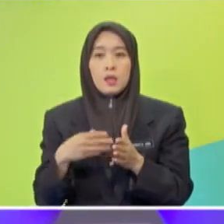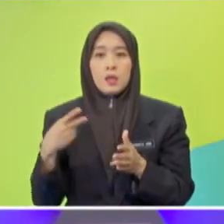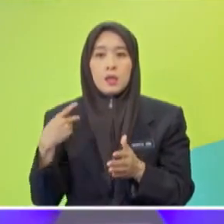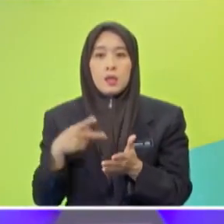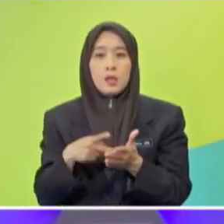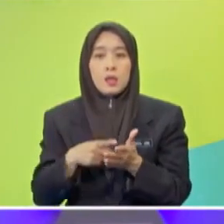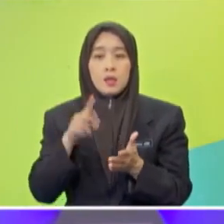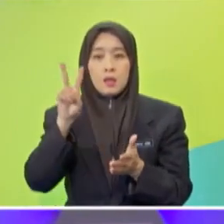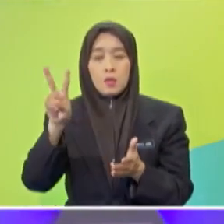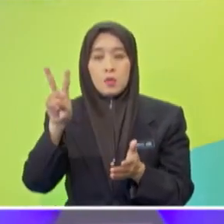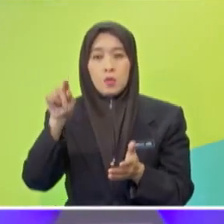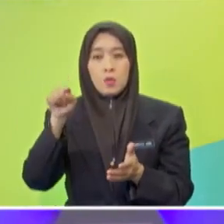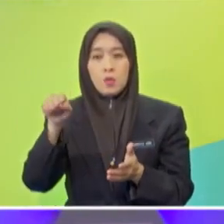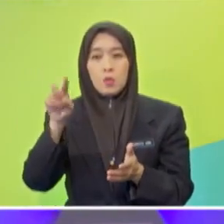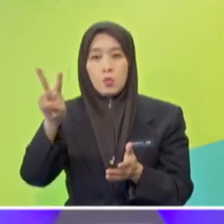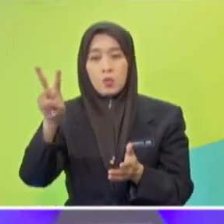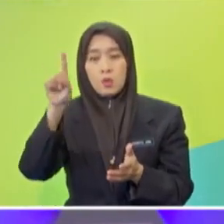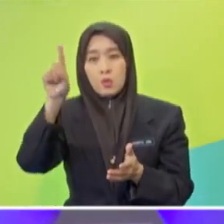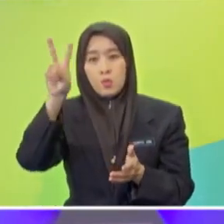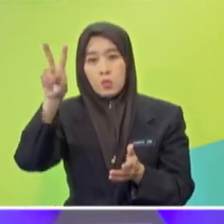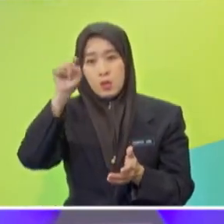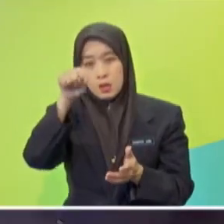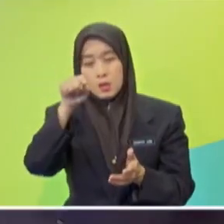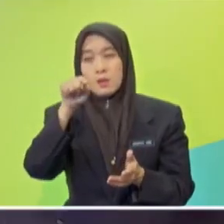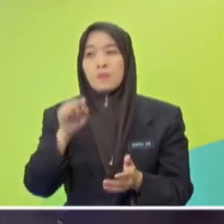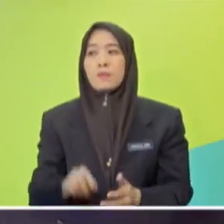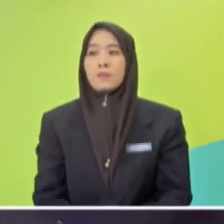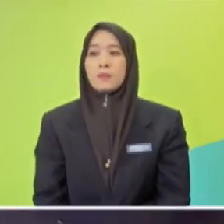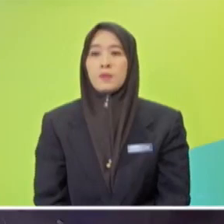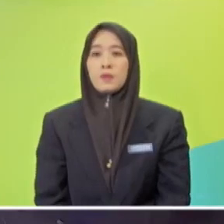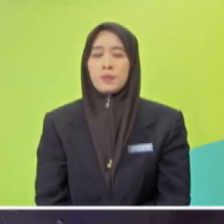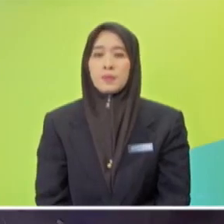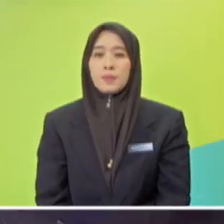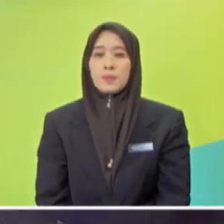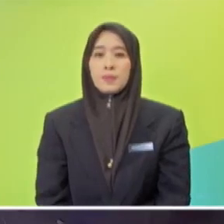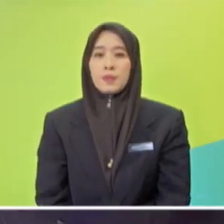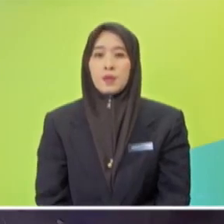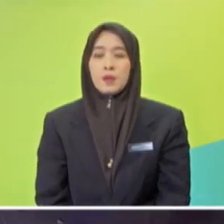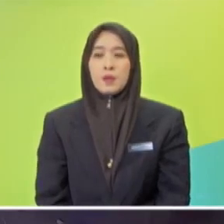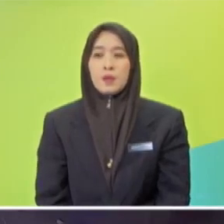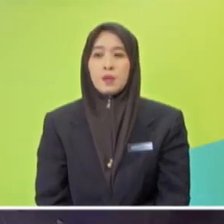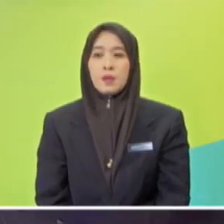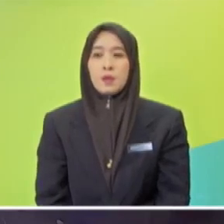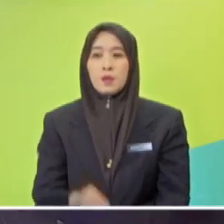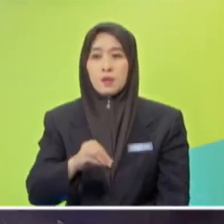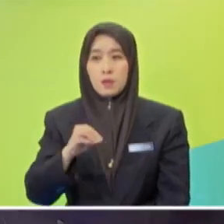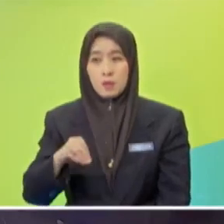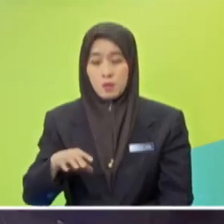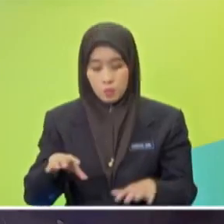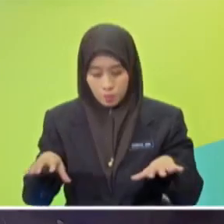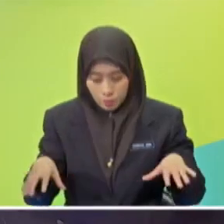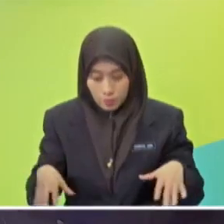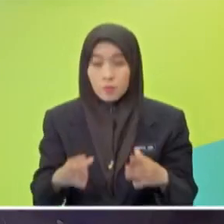oke satu dua titik mulai di rumah kita lakukan bersama-sama nih Nah dengan Ceko